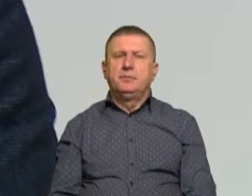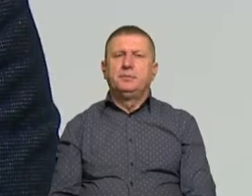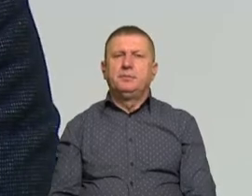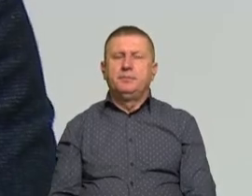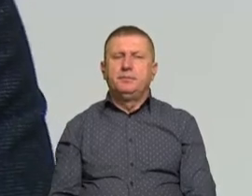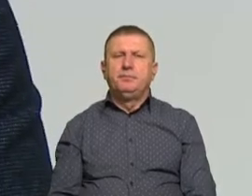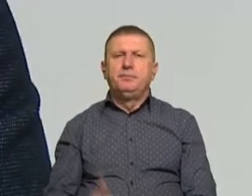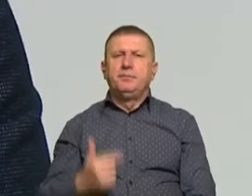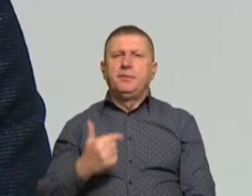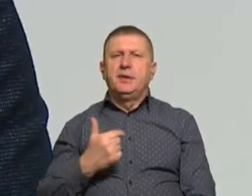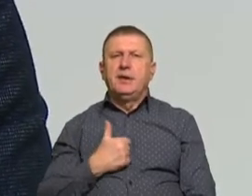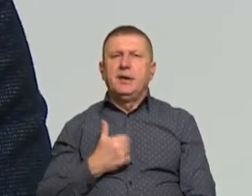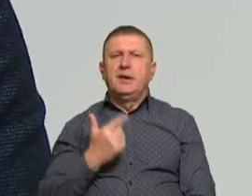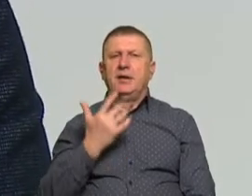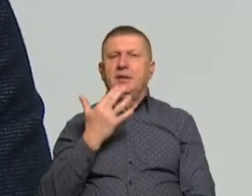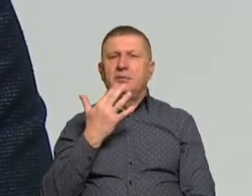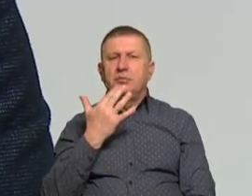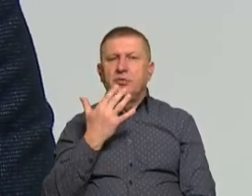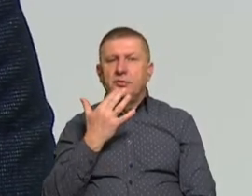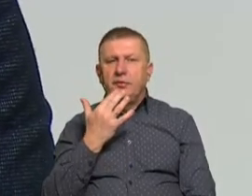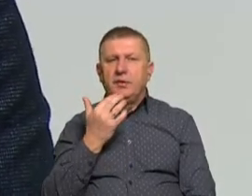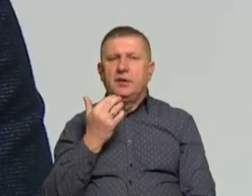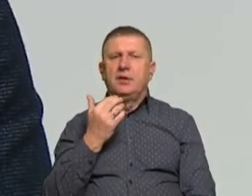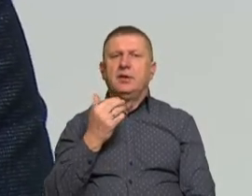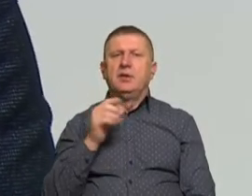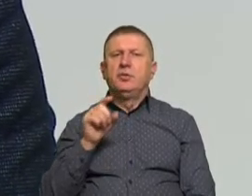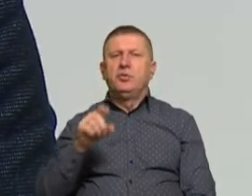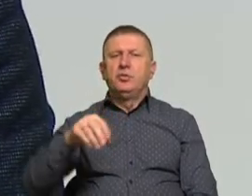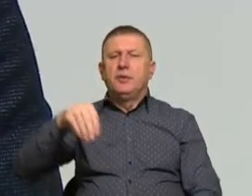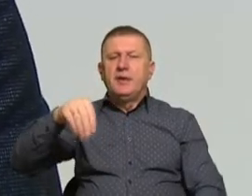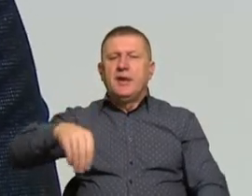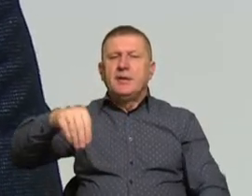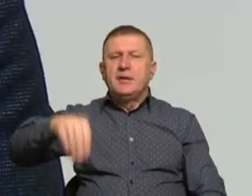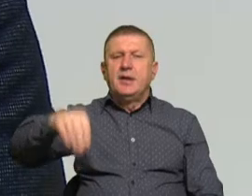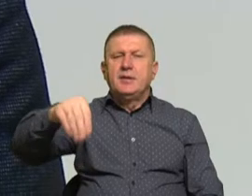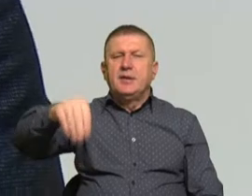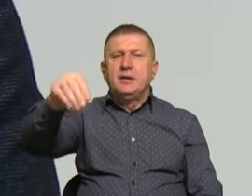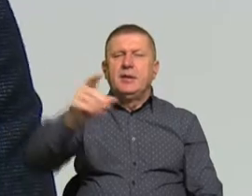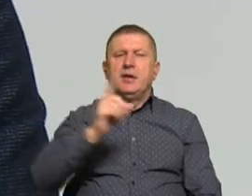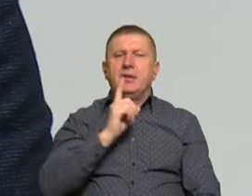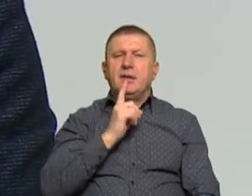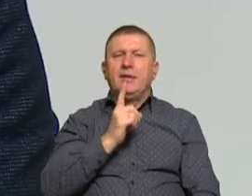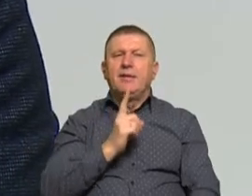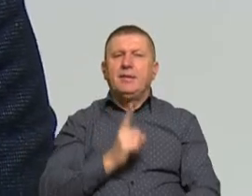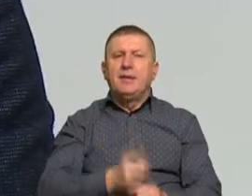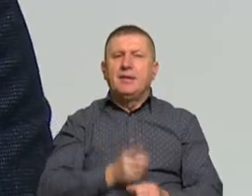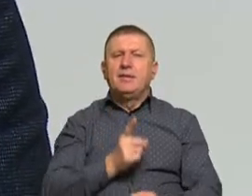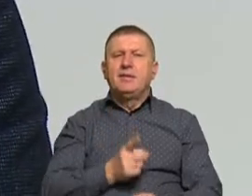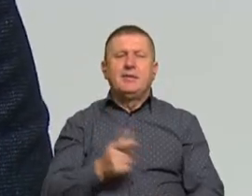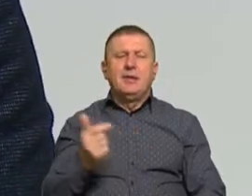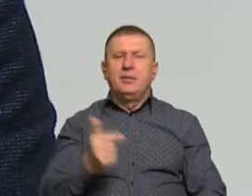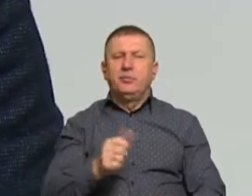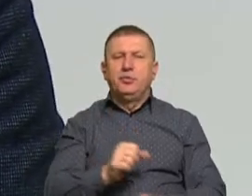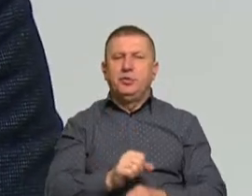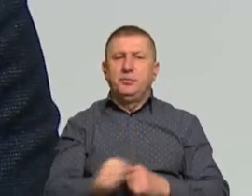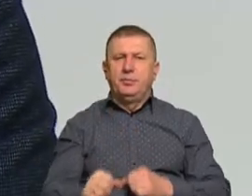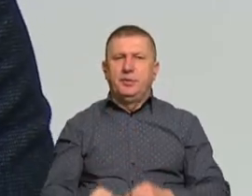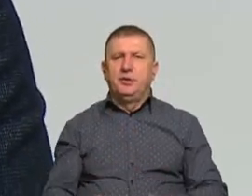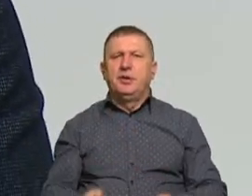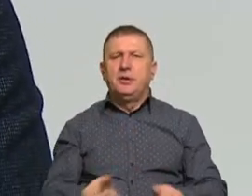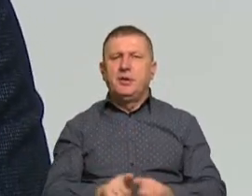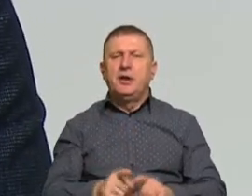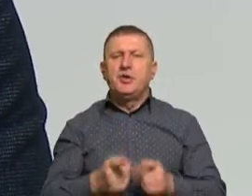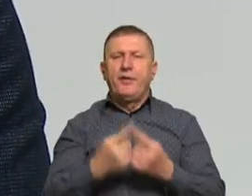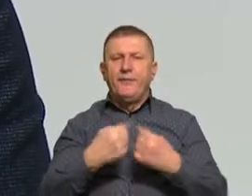Tutaj apeluję nie tylko o realizację tych nasadzeń wynikających z decyzji czy aktów administracyjnych, ale również o